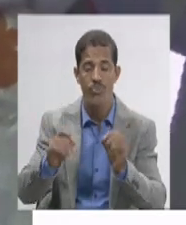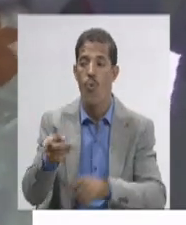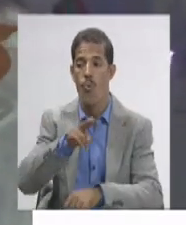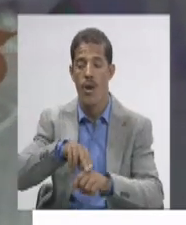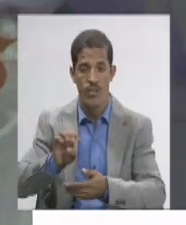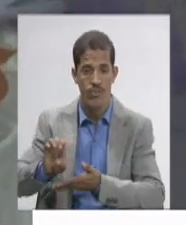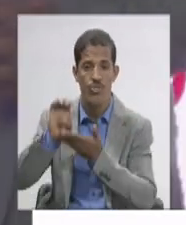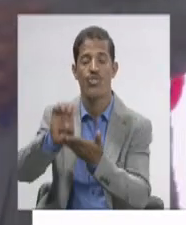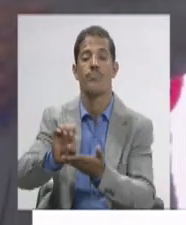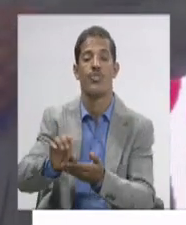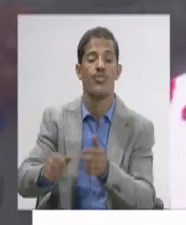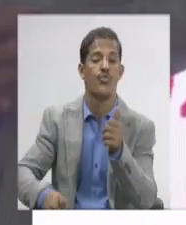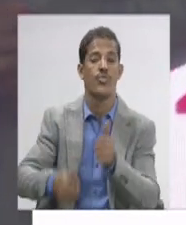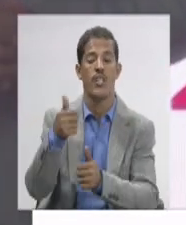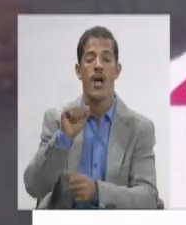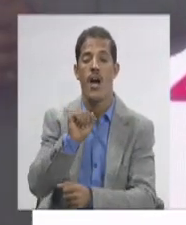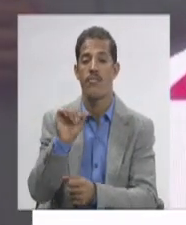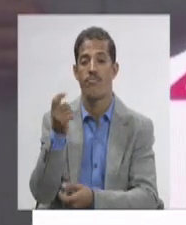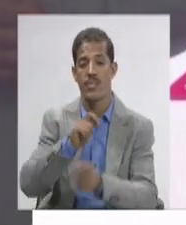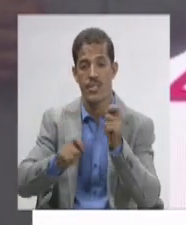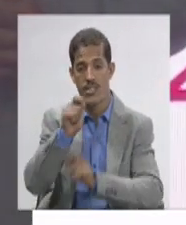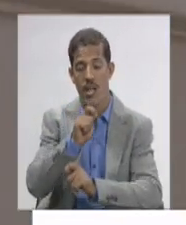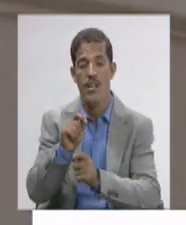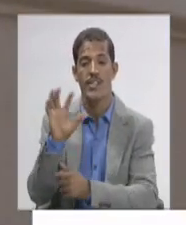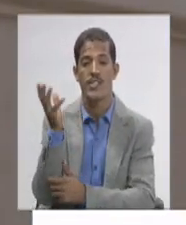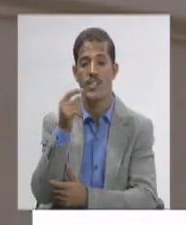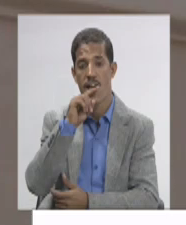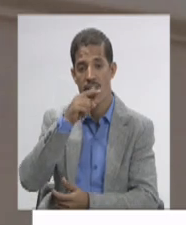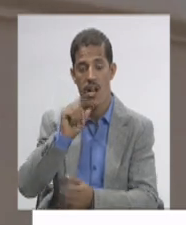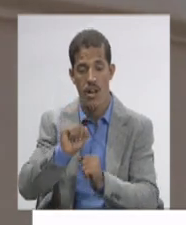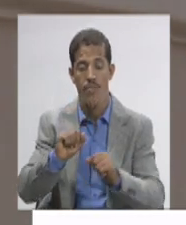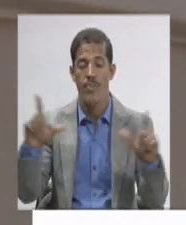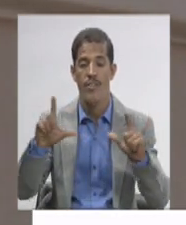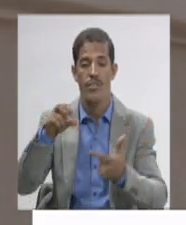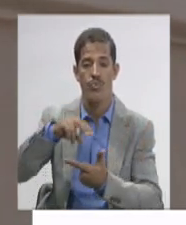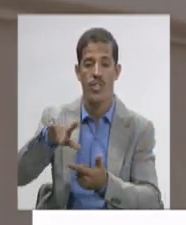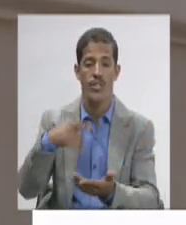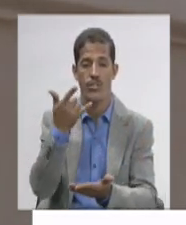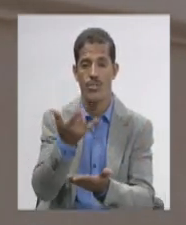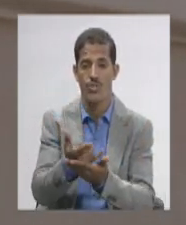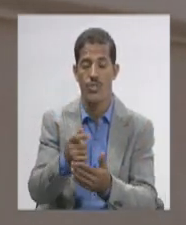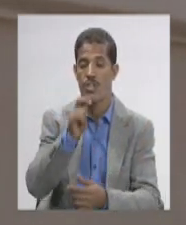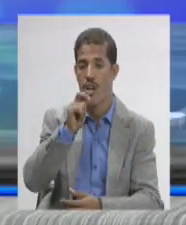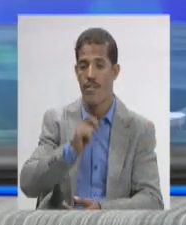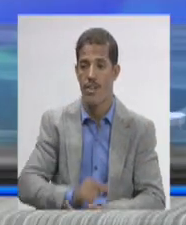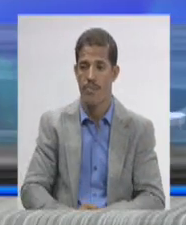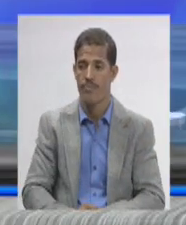الفاعله في مجال زراعه النخيل على المستوى الوطني الحسن الدباب الموريتانيه مدينه